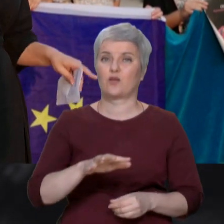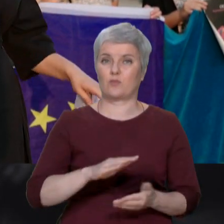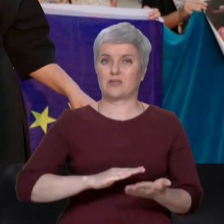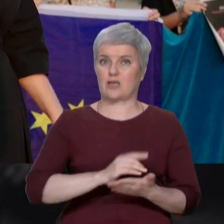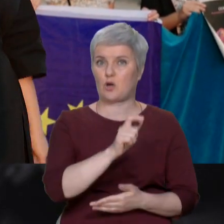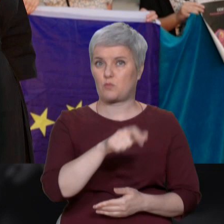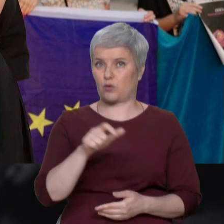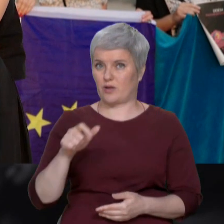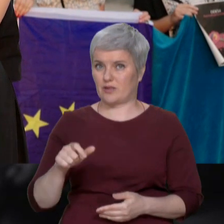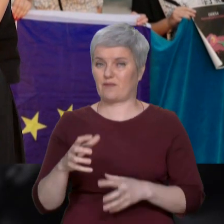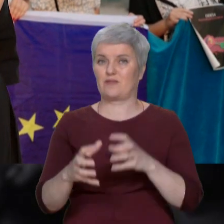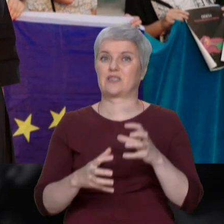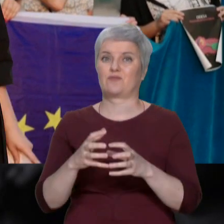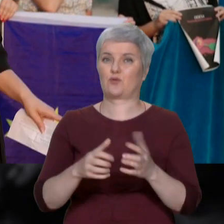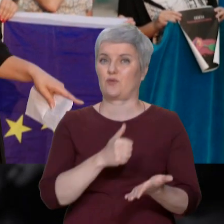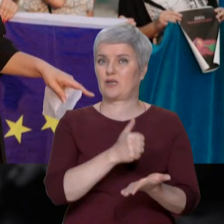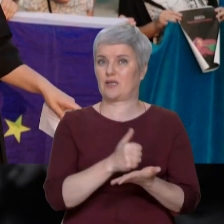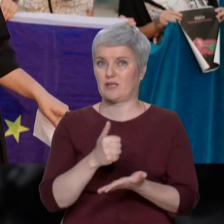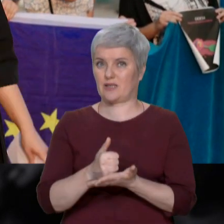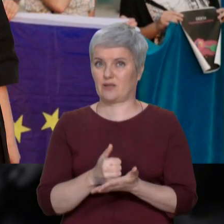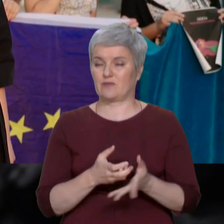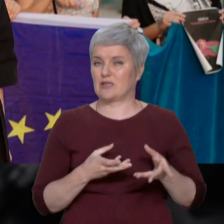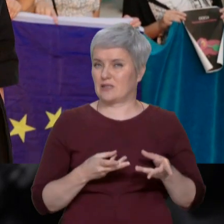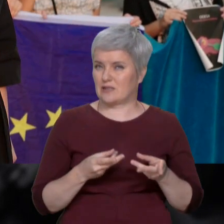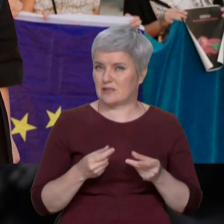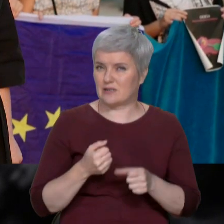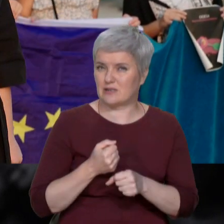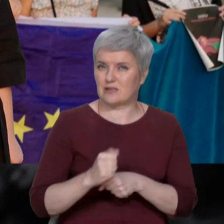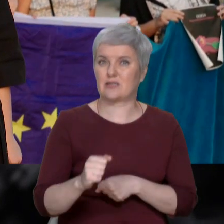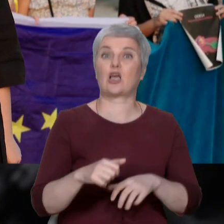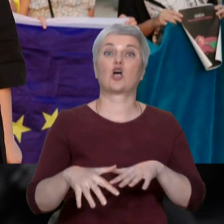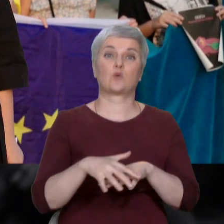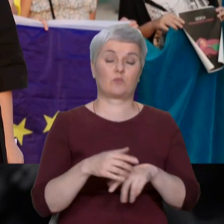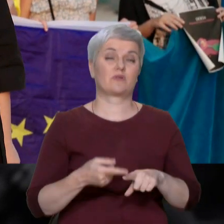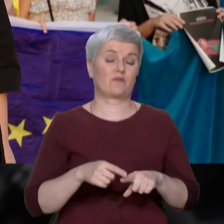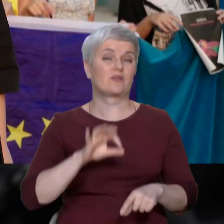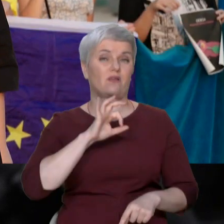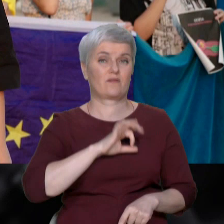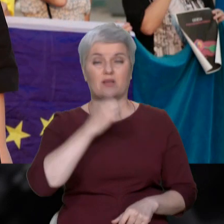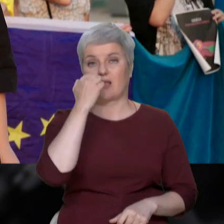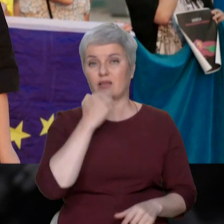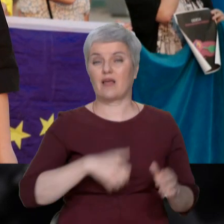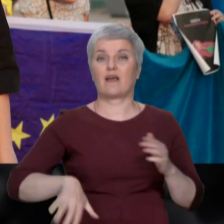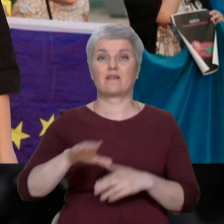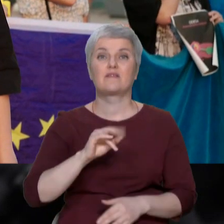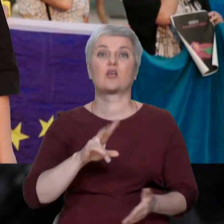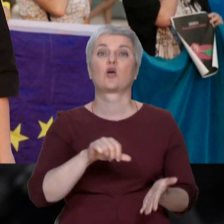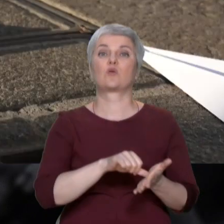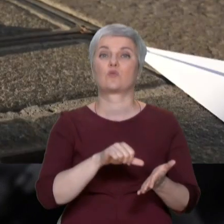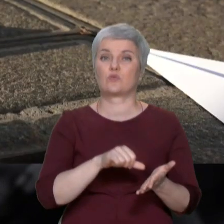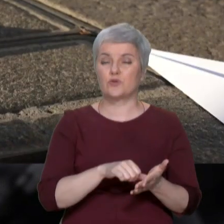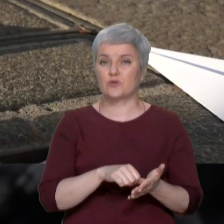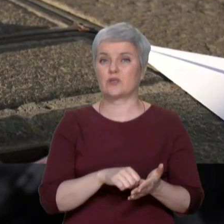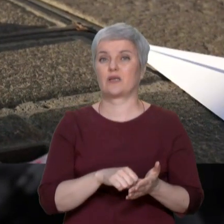дуже важливий. І тому я дякую всім, хто долучився. Це і об'єднання Виріс, Синерджі, Український центр безпеки та